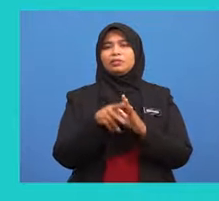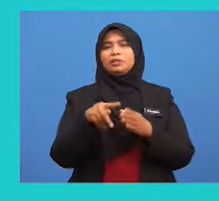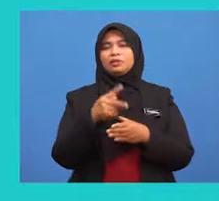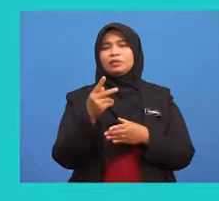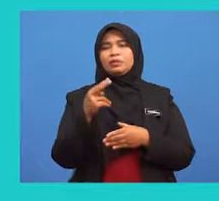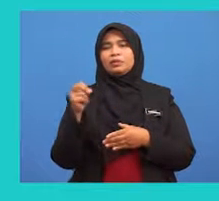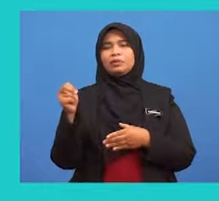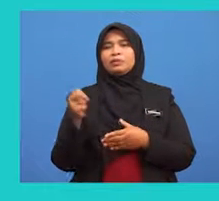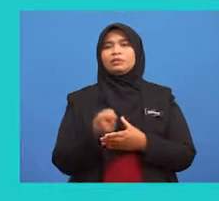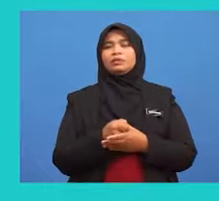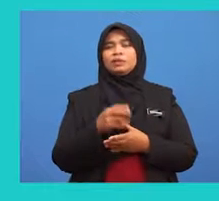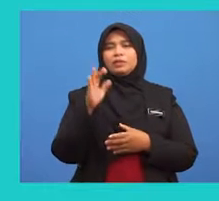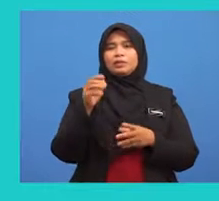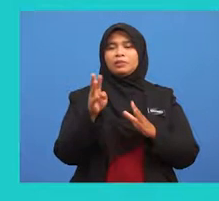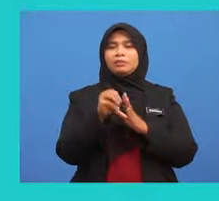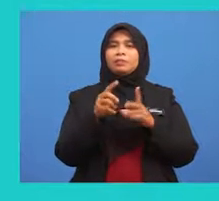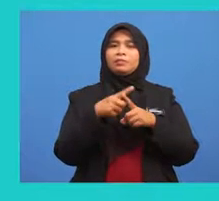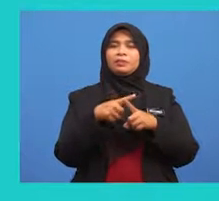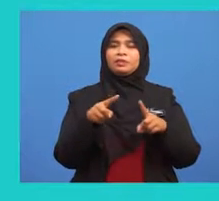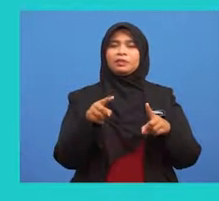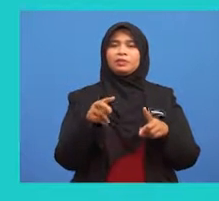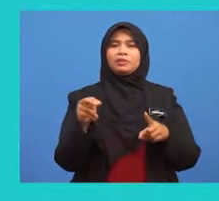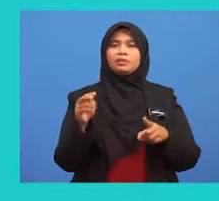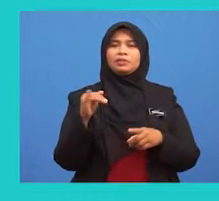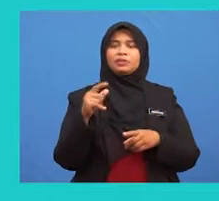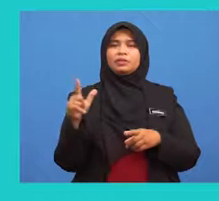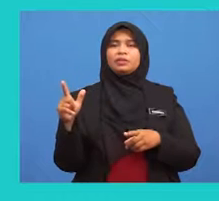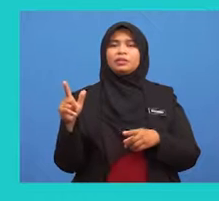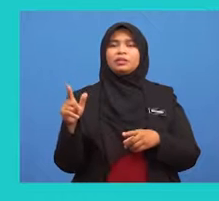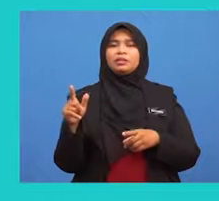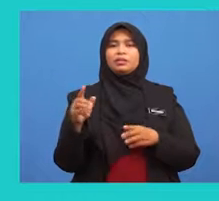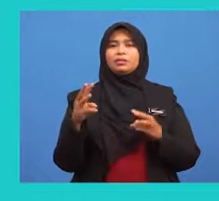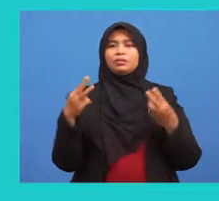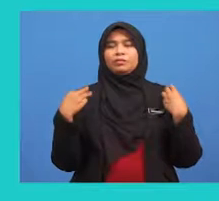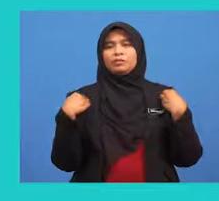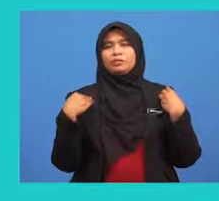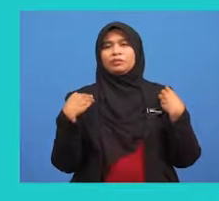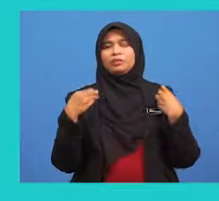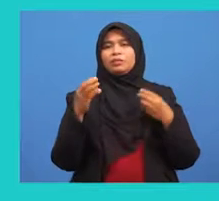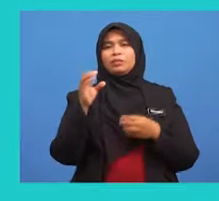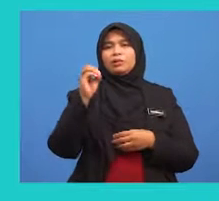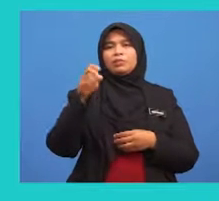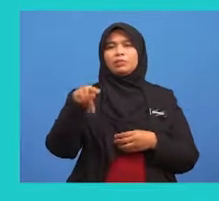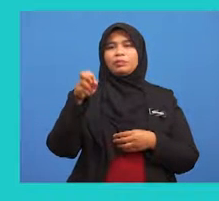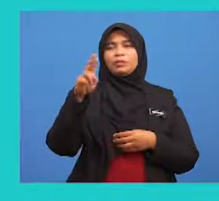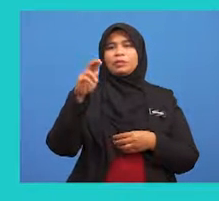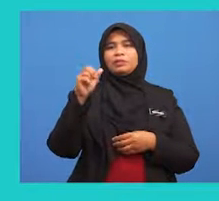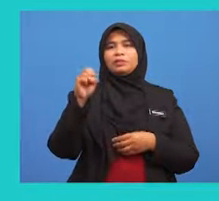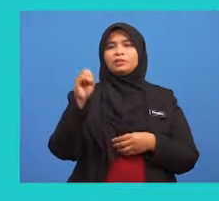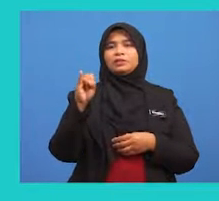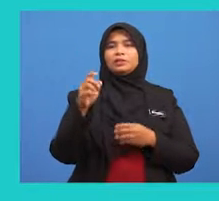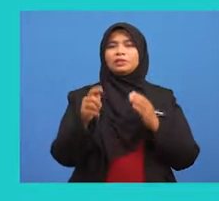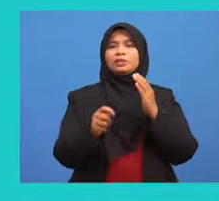dalam proses. Yang membezakannya ialah wujud operasi tambah